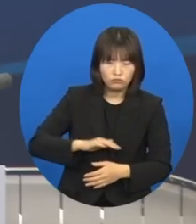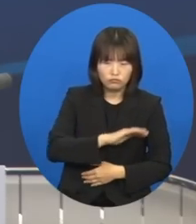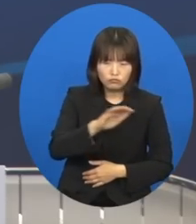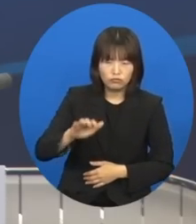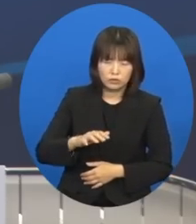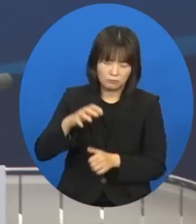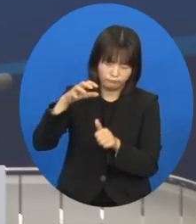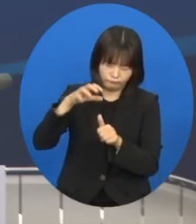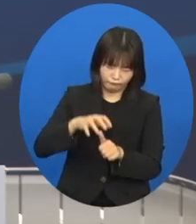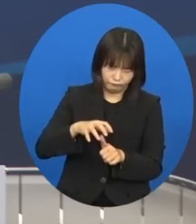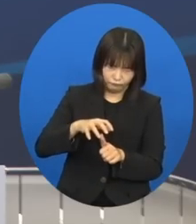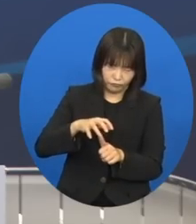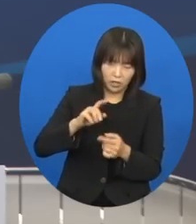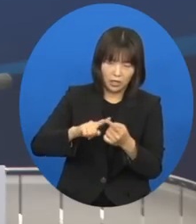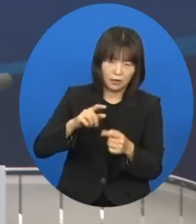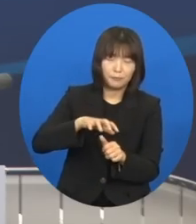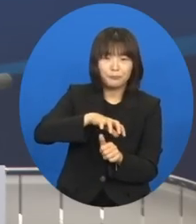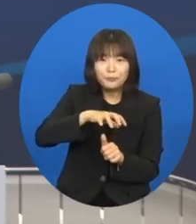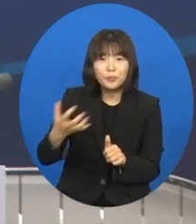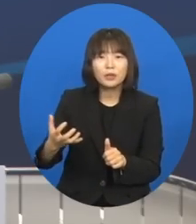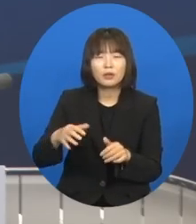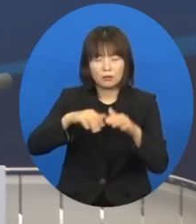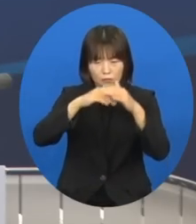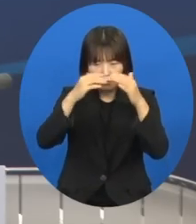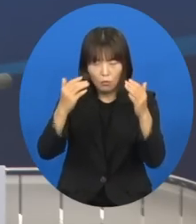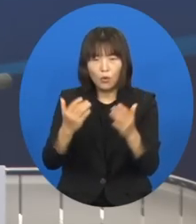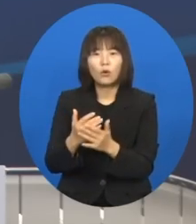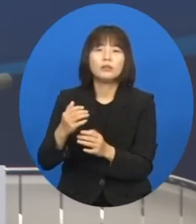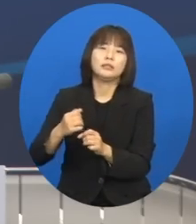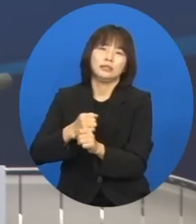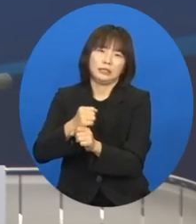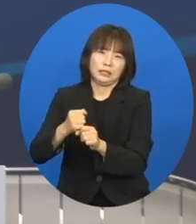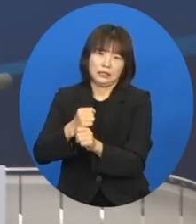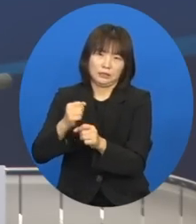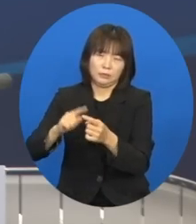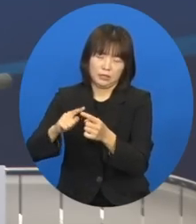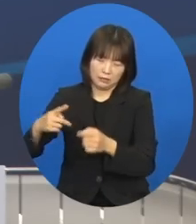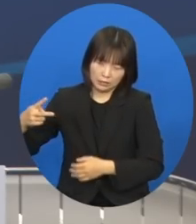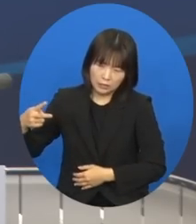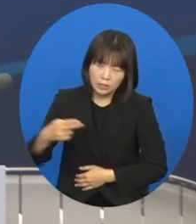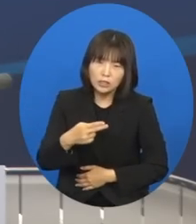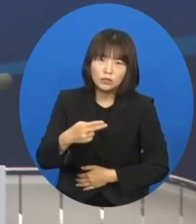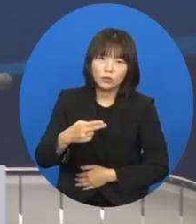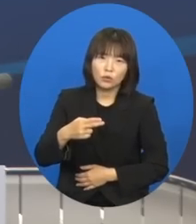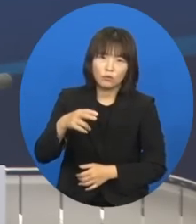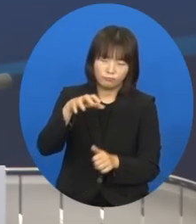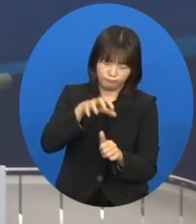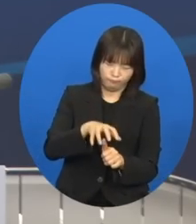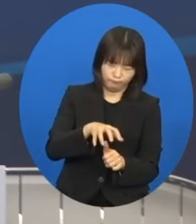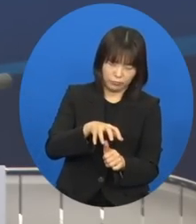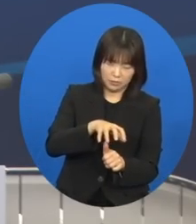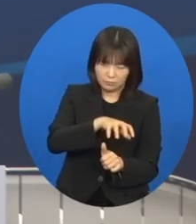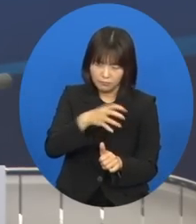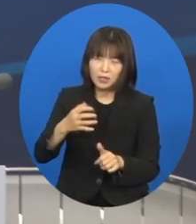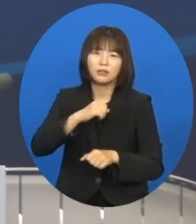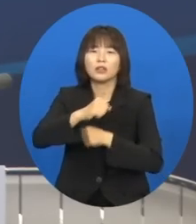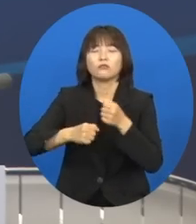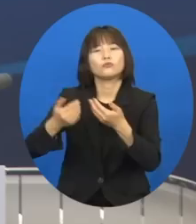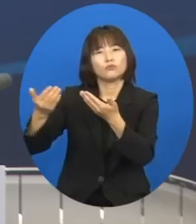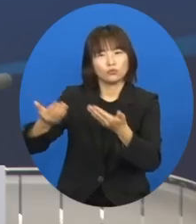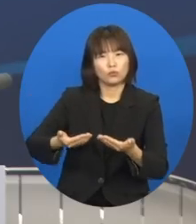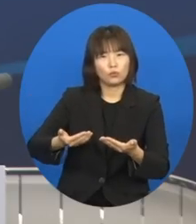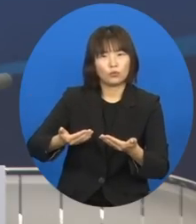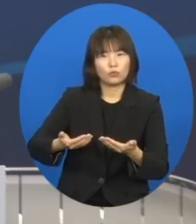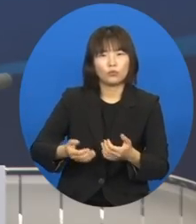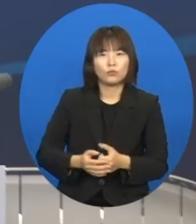결박을 풀어주고 모든 멍에의 줄을 끌어내고 압제당하는 자를 자유케 한다는 거예요. 모든